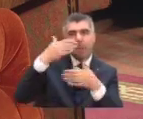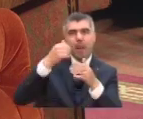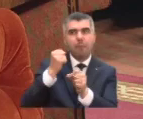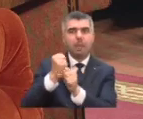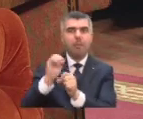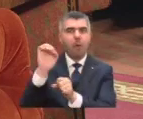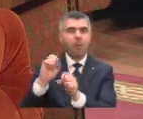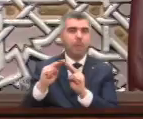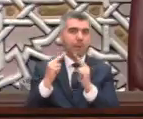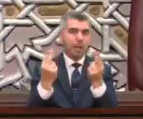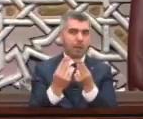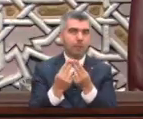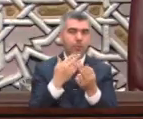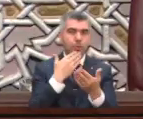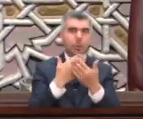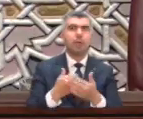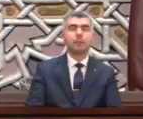شكرا شكرا السيد الو